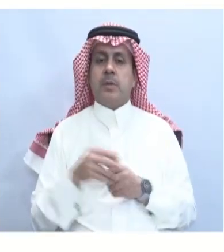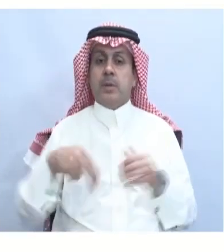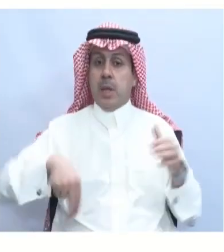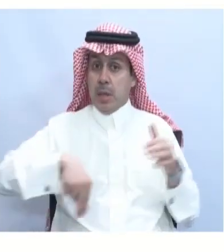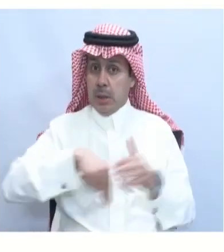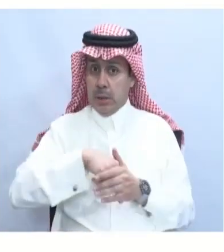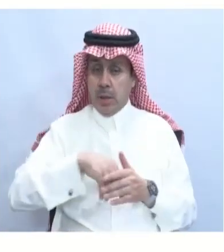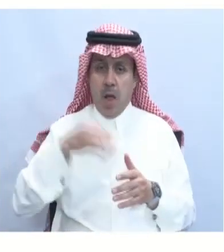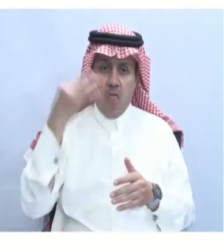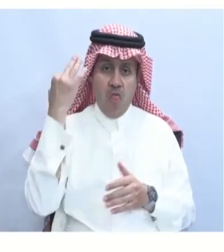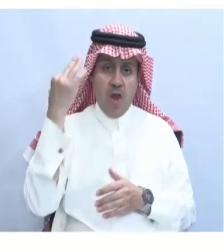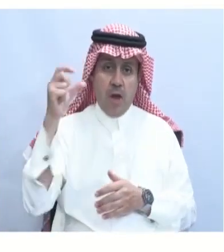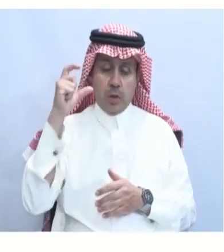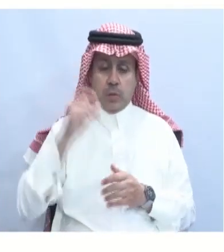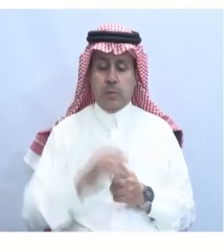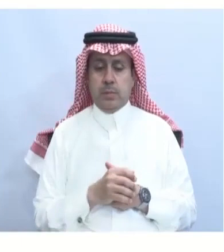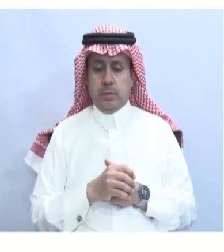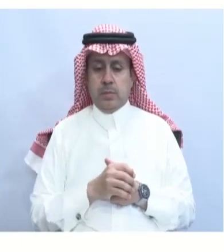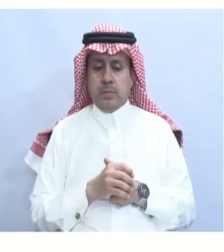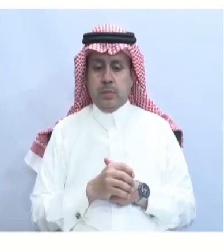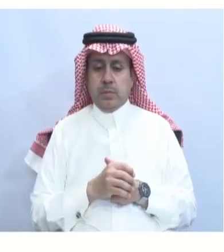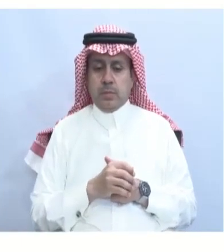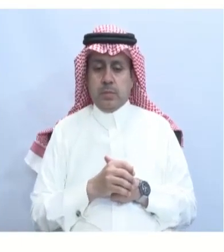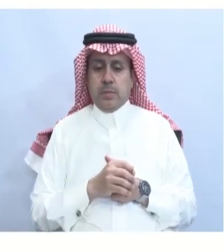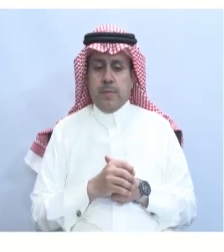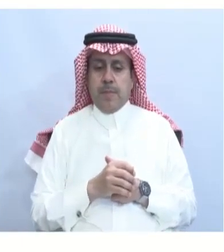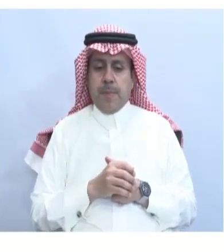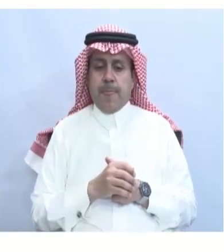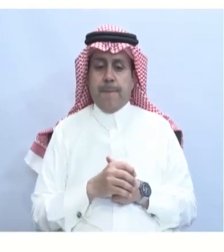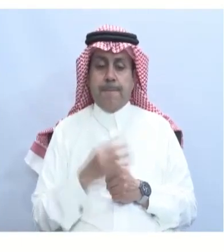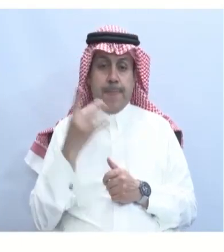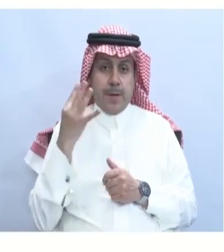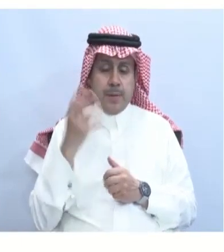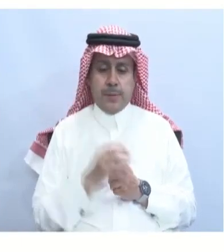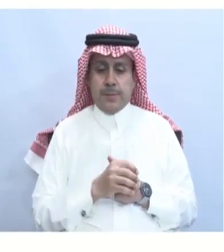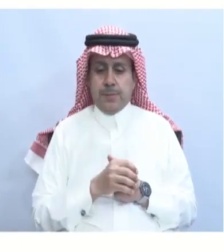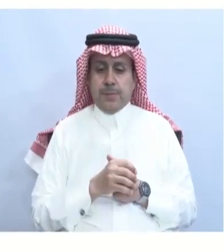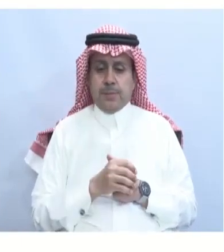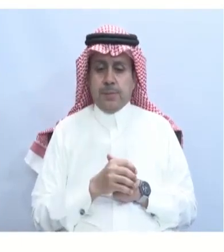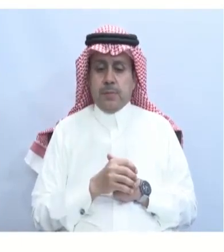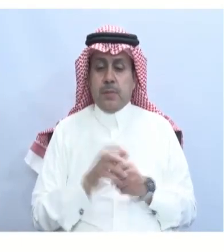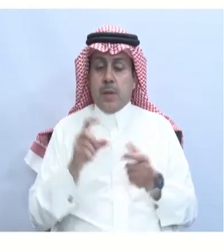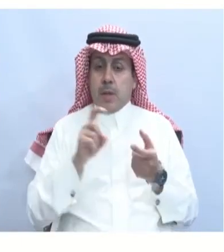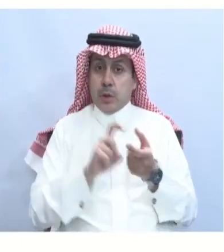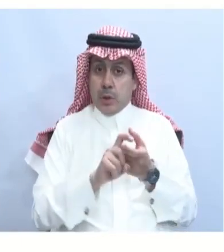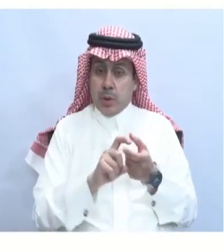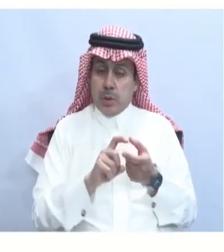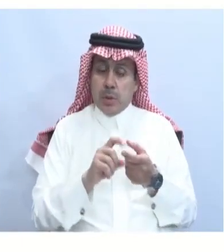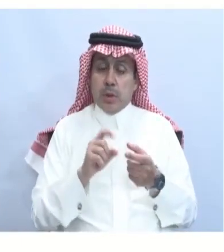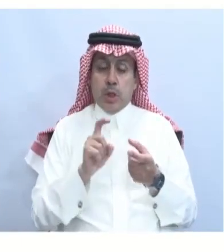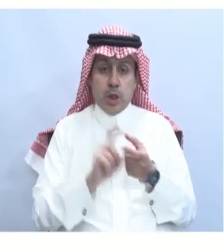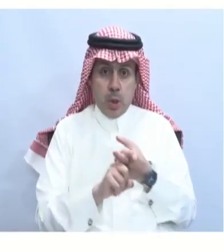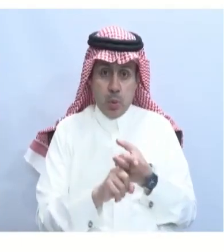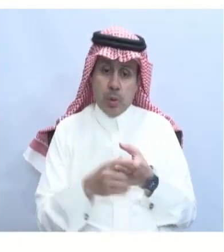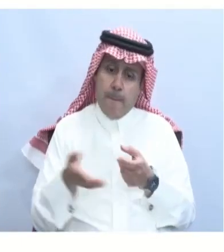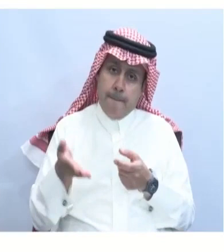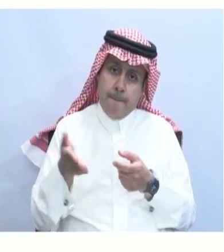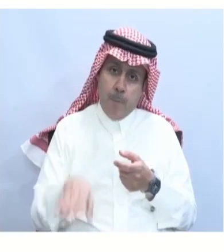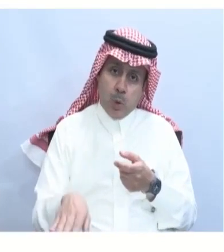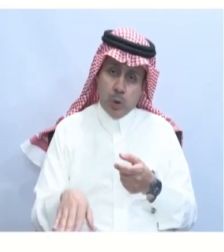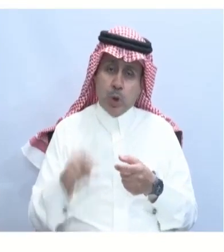اشهر ثم هنا النوع الرابع من انواع المعتده المتوفى عنها غير الحامل